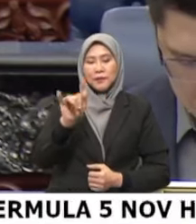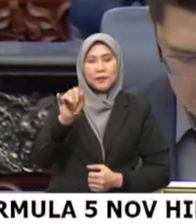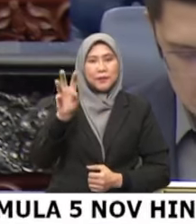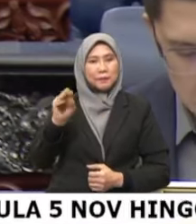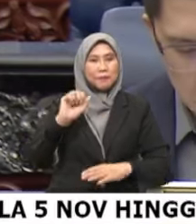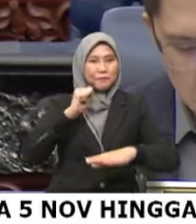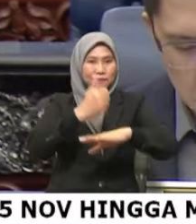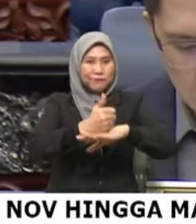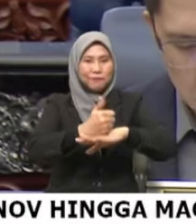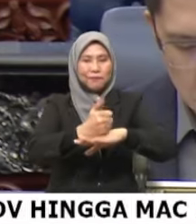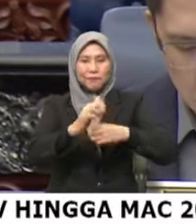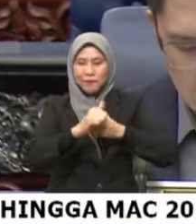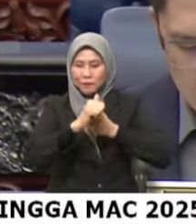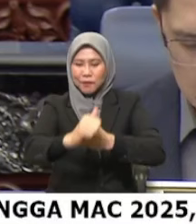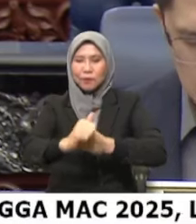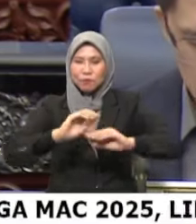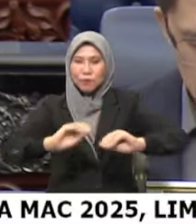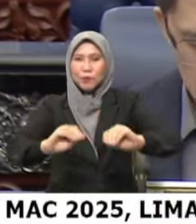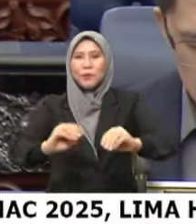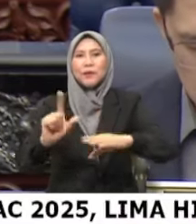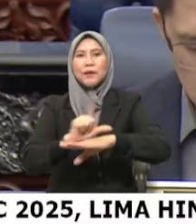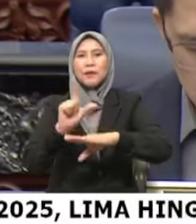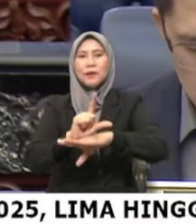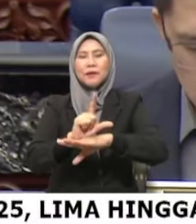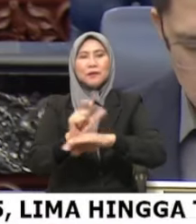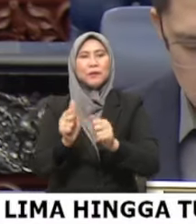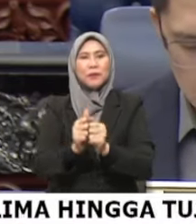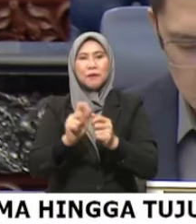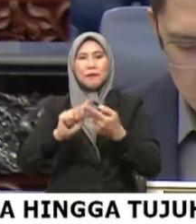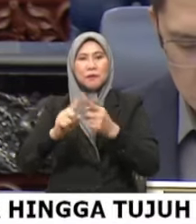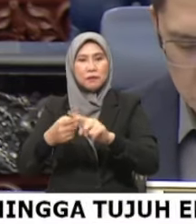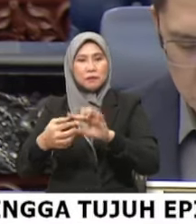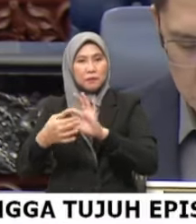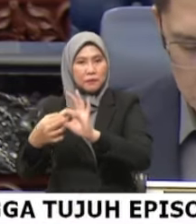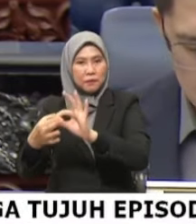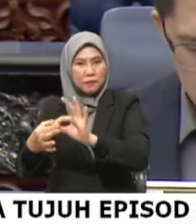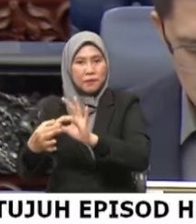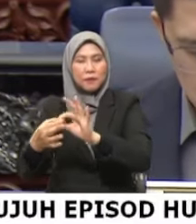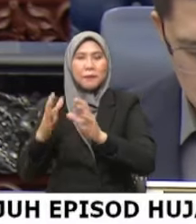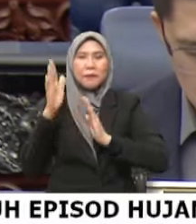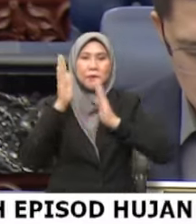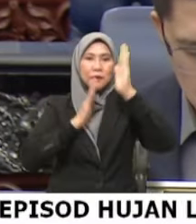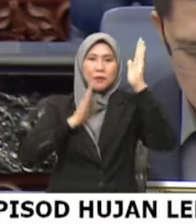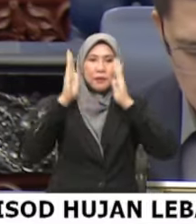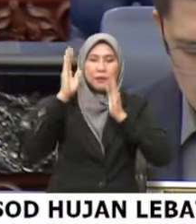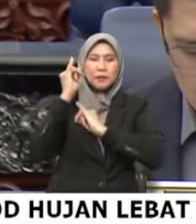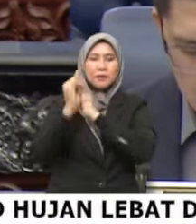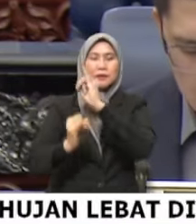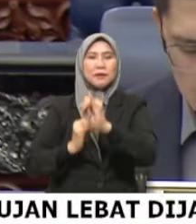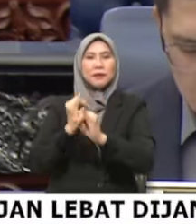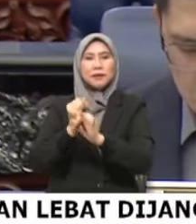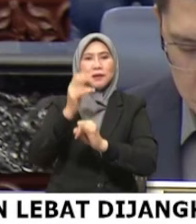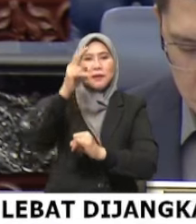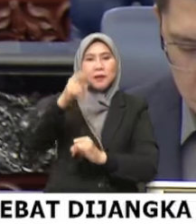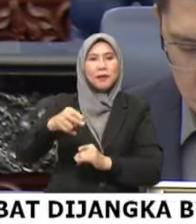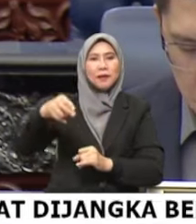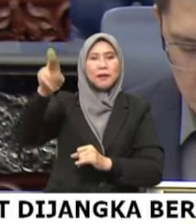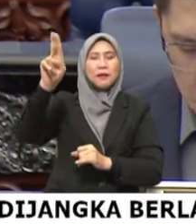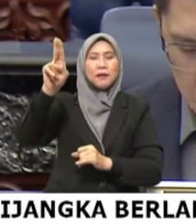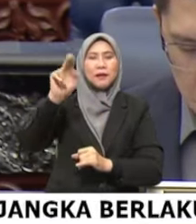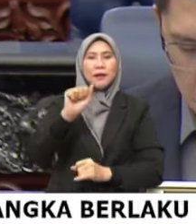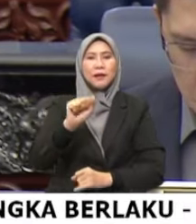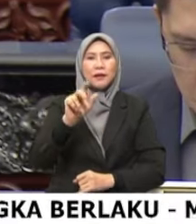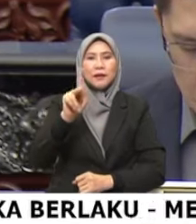inisiatif bimbingan dan latihan kepada industri melalui rakan strategik Malaysia International Halal Academy